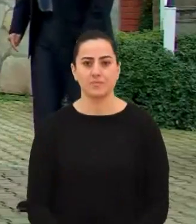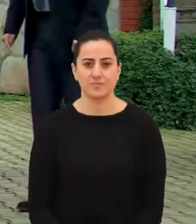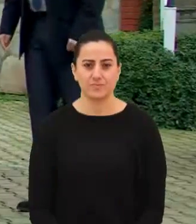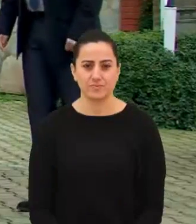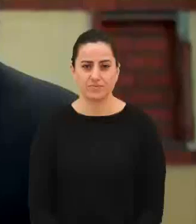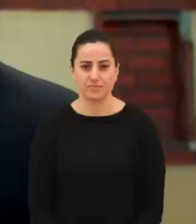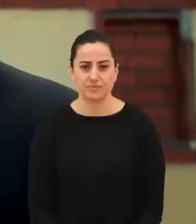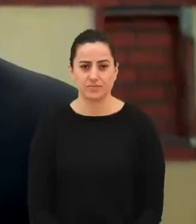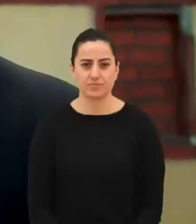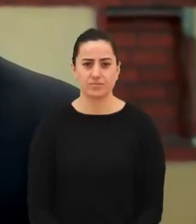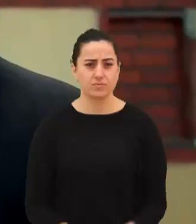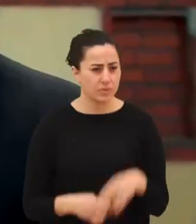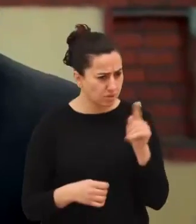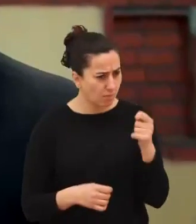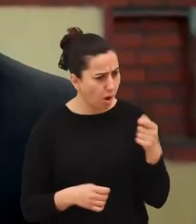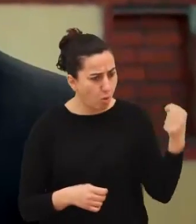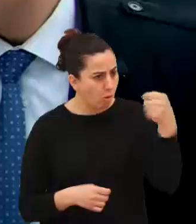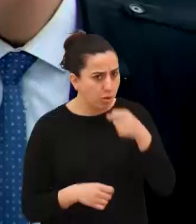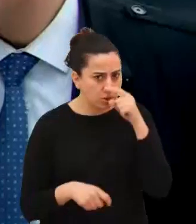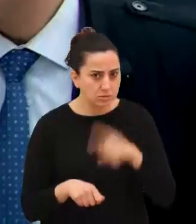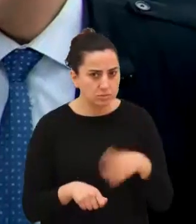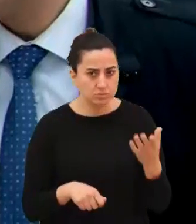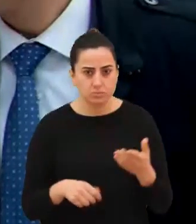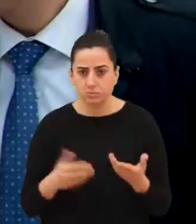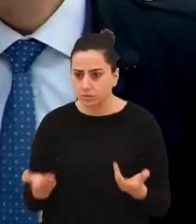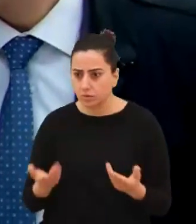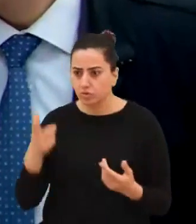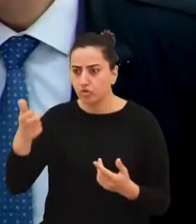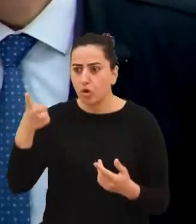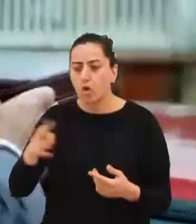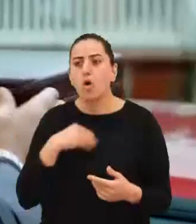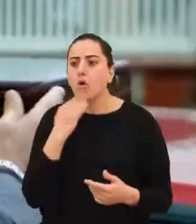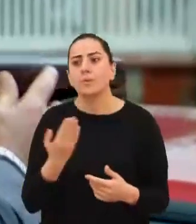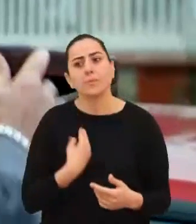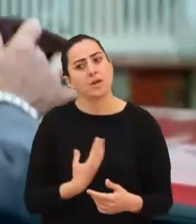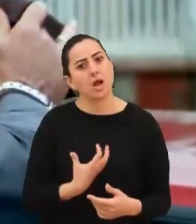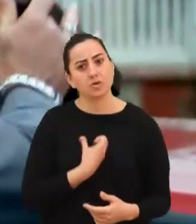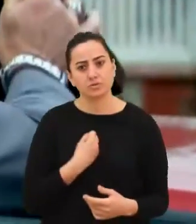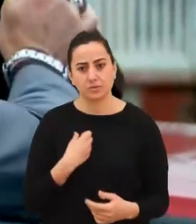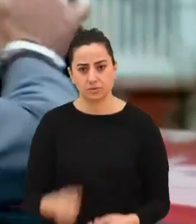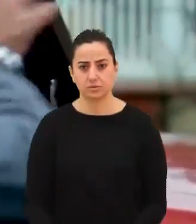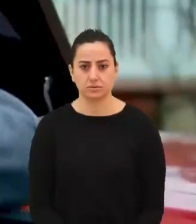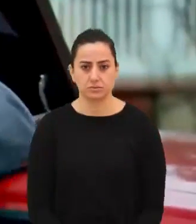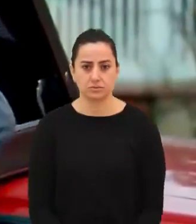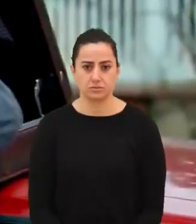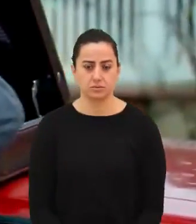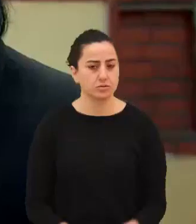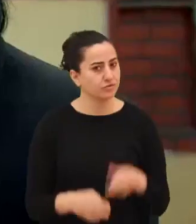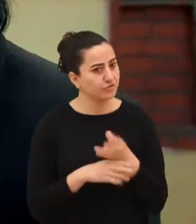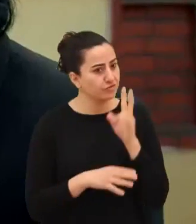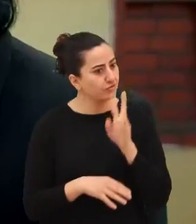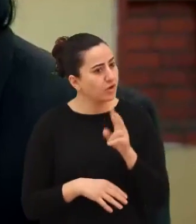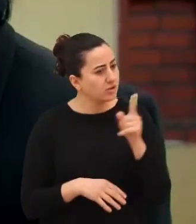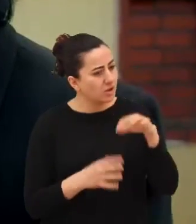Şükrü, sen paralarla geldin. Gelmesem sizi vuracaklardı. Kıyabilir miyim ben size ya? Vallahi Şükrü, senin